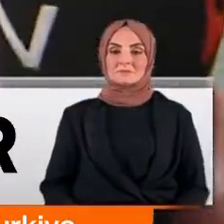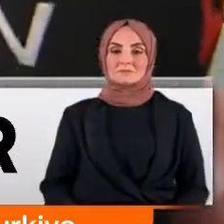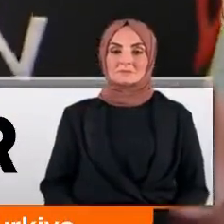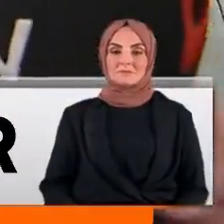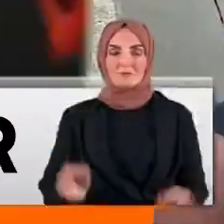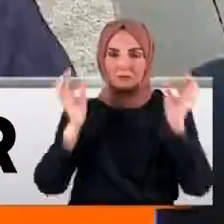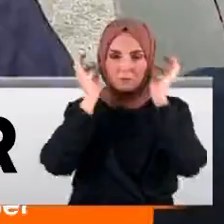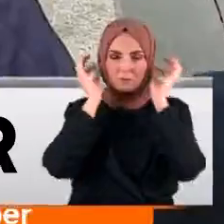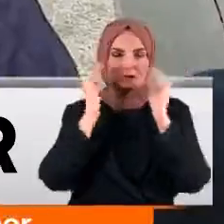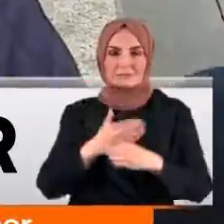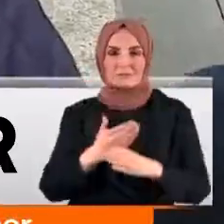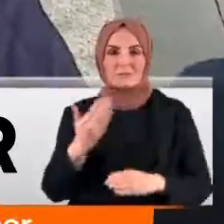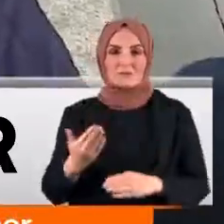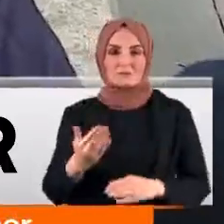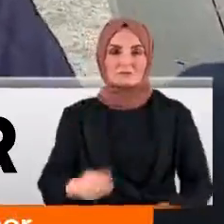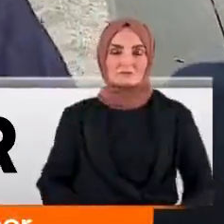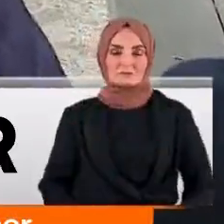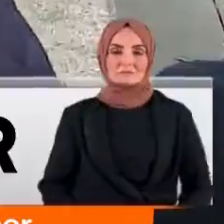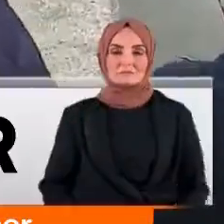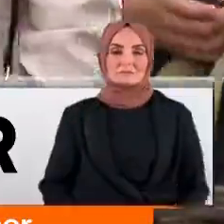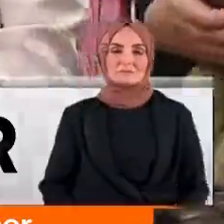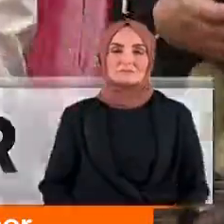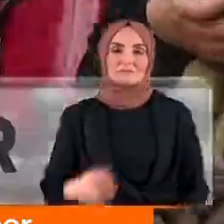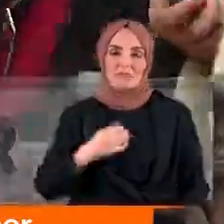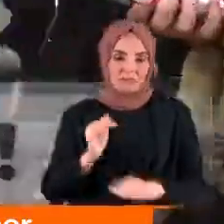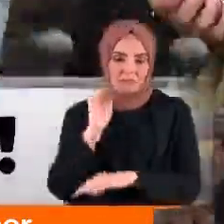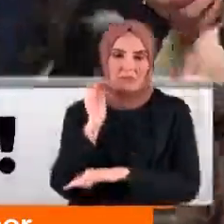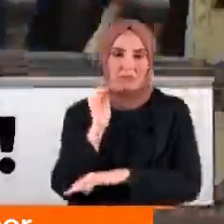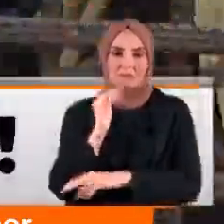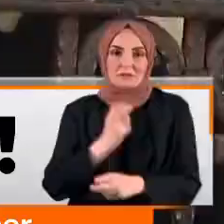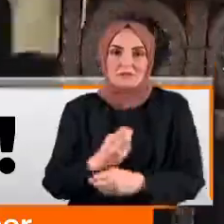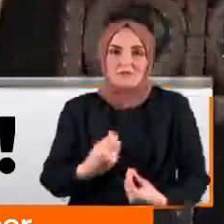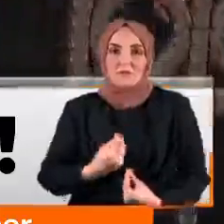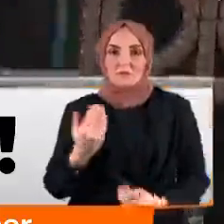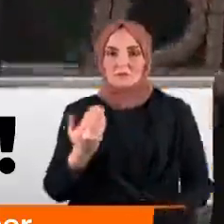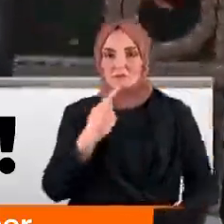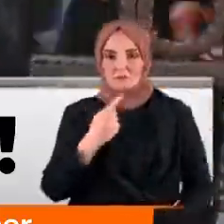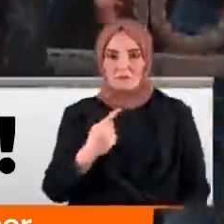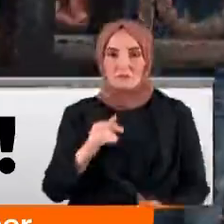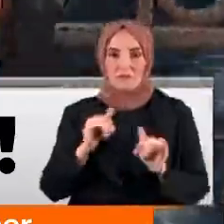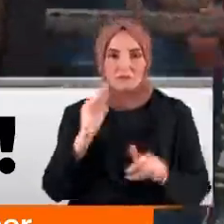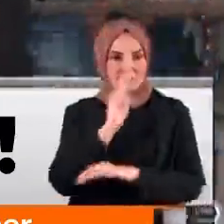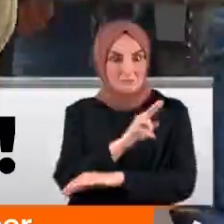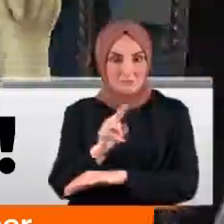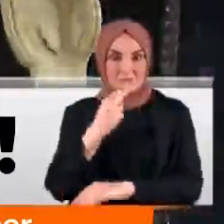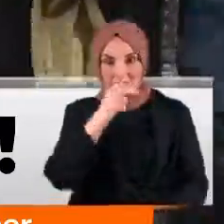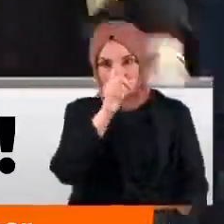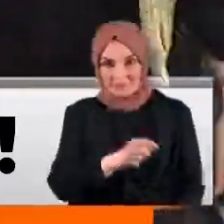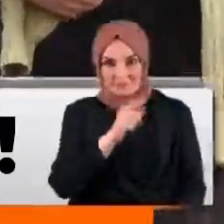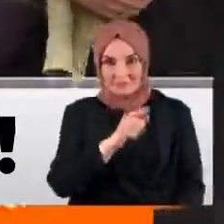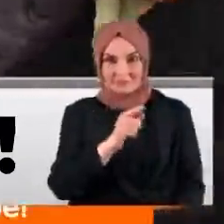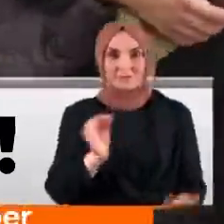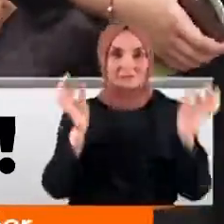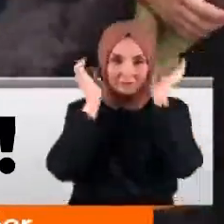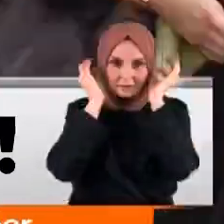takıyorlar kulaklı araba geçerken hayatımda susamış bakın yine aynı manzara bir hanımefendi telefonda kulaklıkla konuşarak